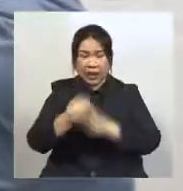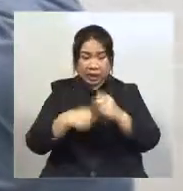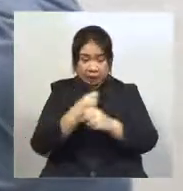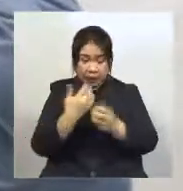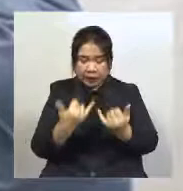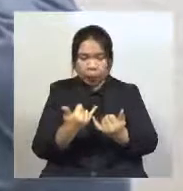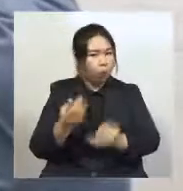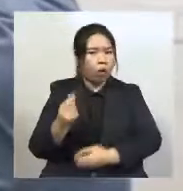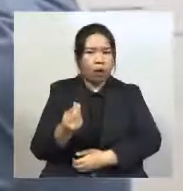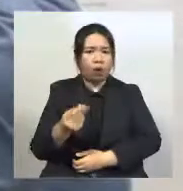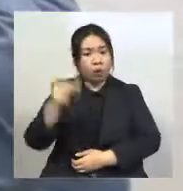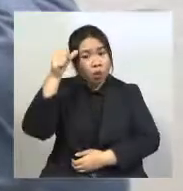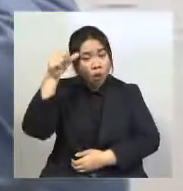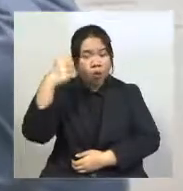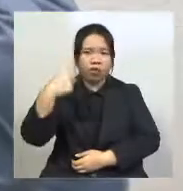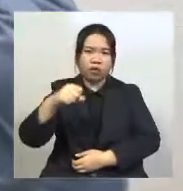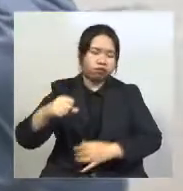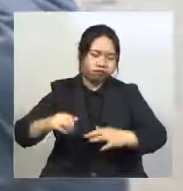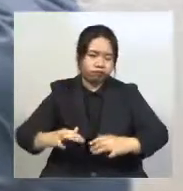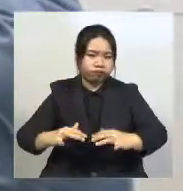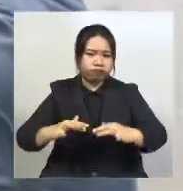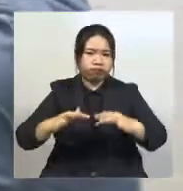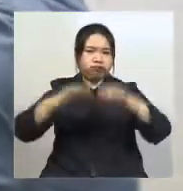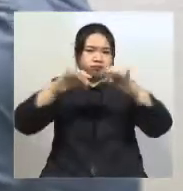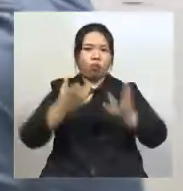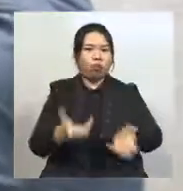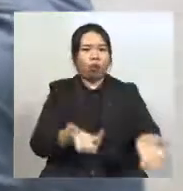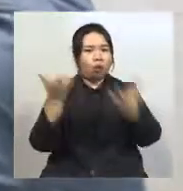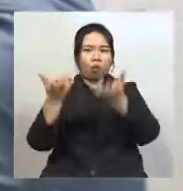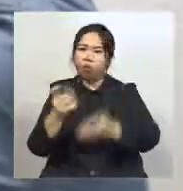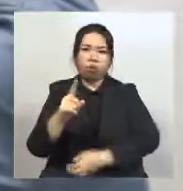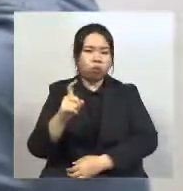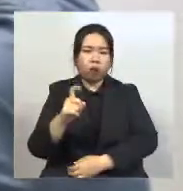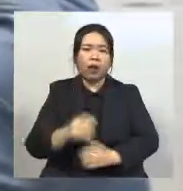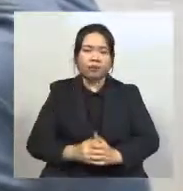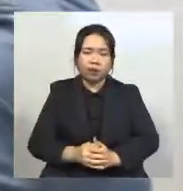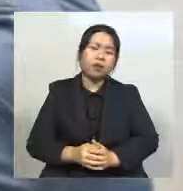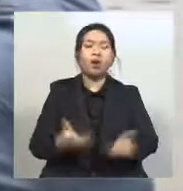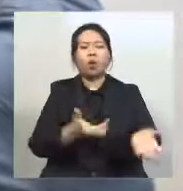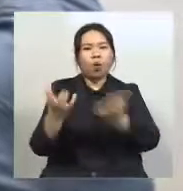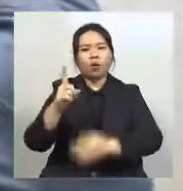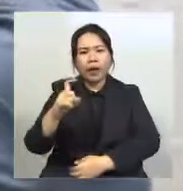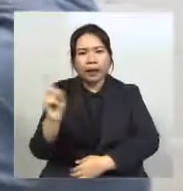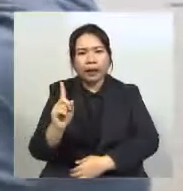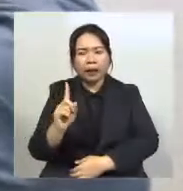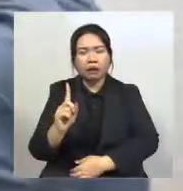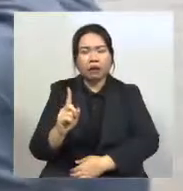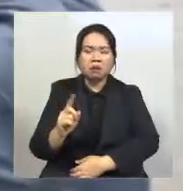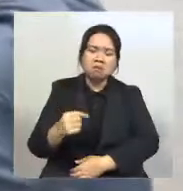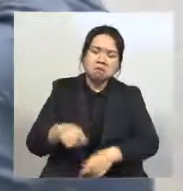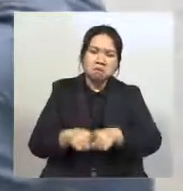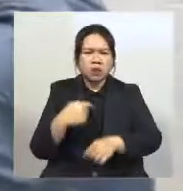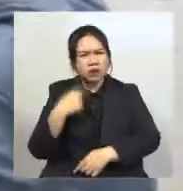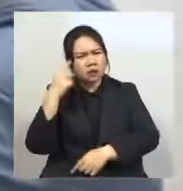วันมันมาท่วมเพื่อเผยเอาไม่ทันเอาที่เอาไม่ทันมันก็ชะลอว่